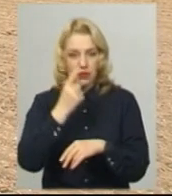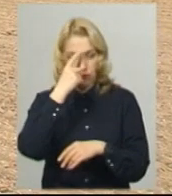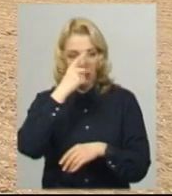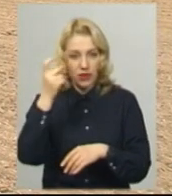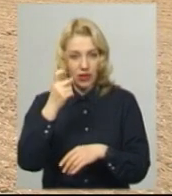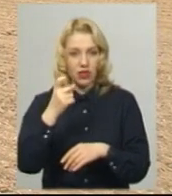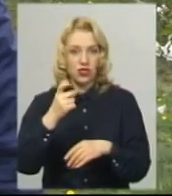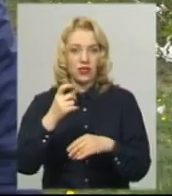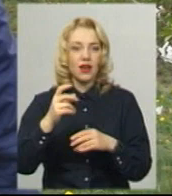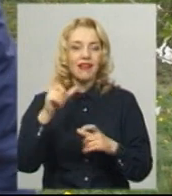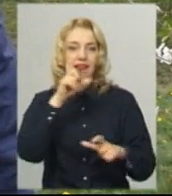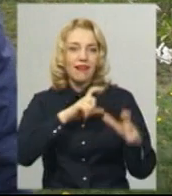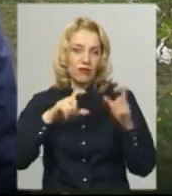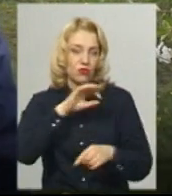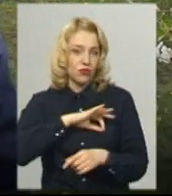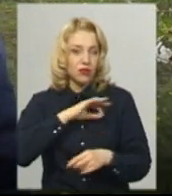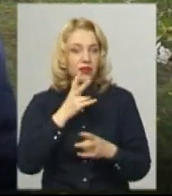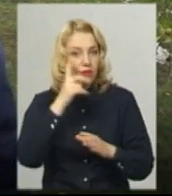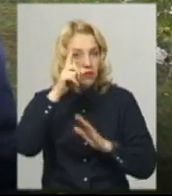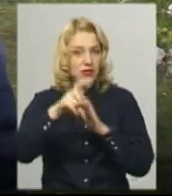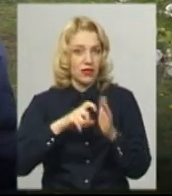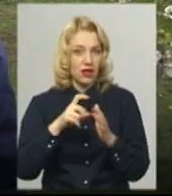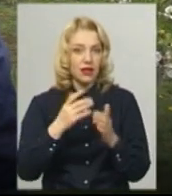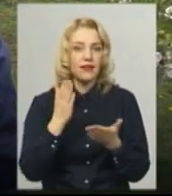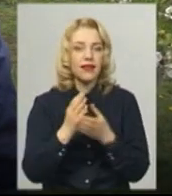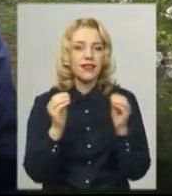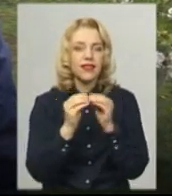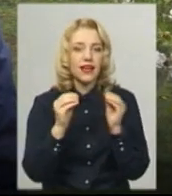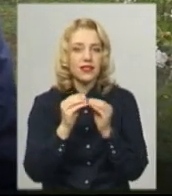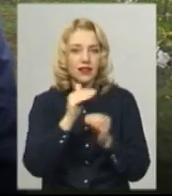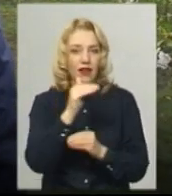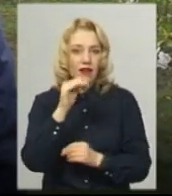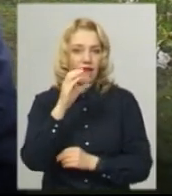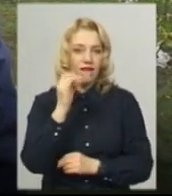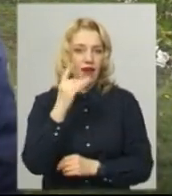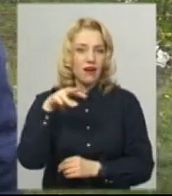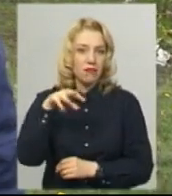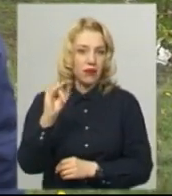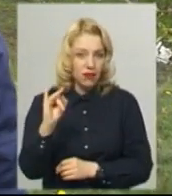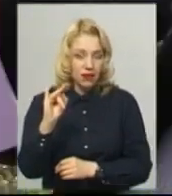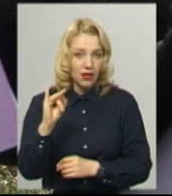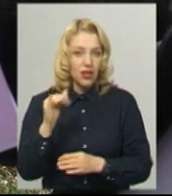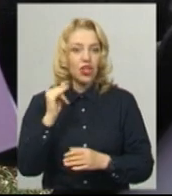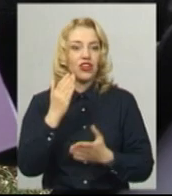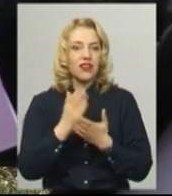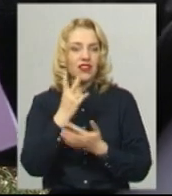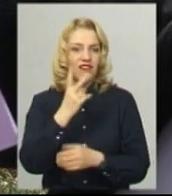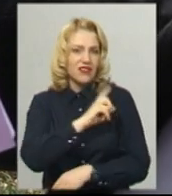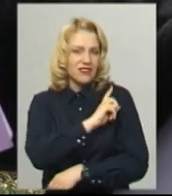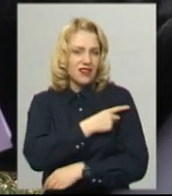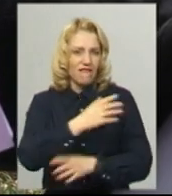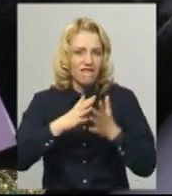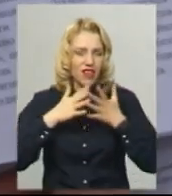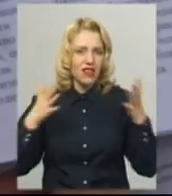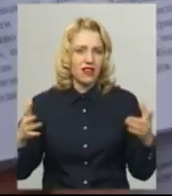захисту рослин, треба встановлювати. 10 є фермерських господарств і є потужних 2 господарства. За такі